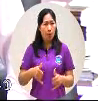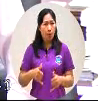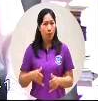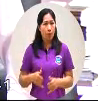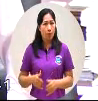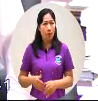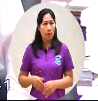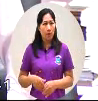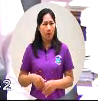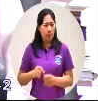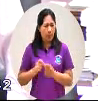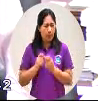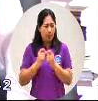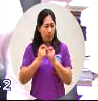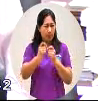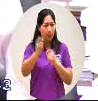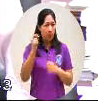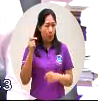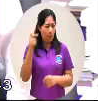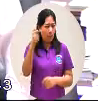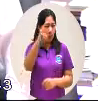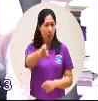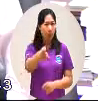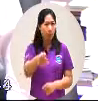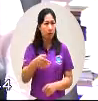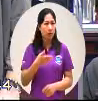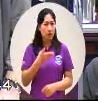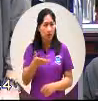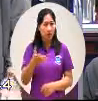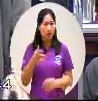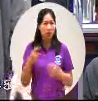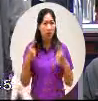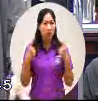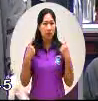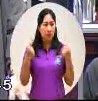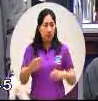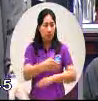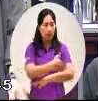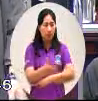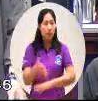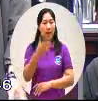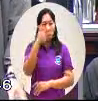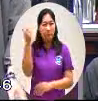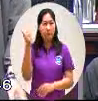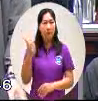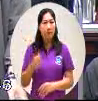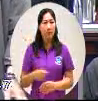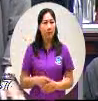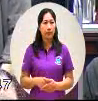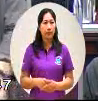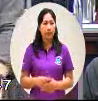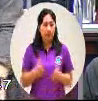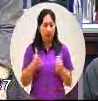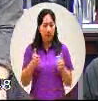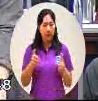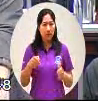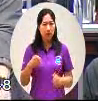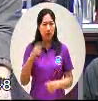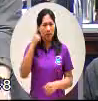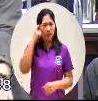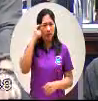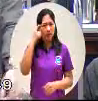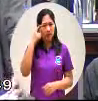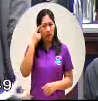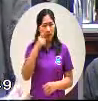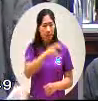盐乡哈有一个方便。 好，谢谢议长，谢谢柯议员。因为我想我们现在几个